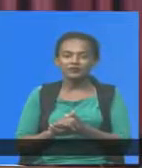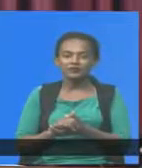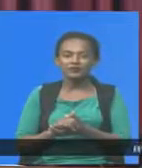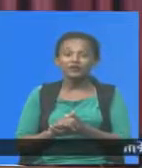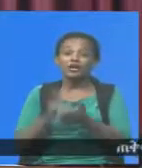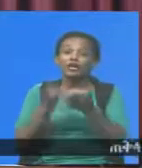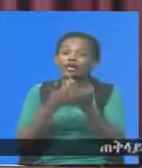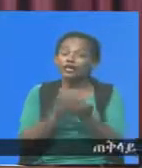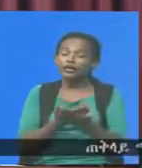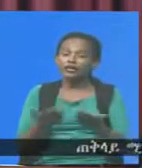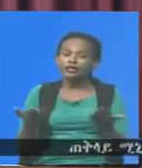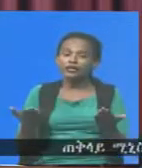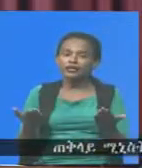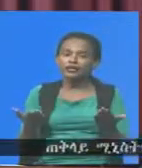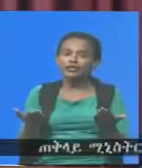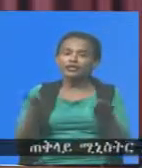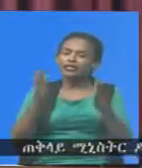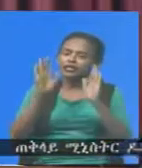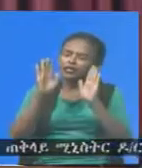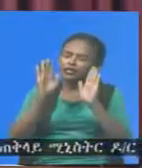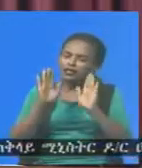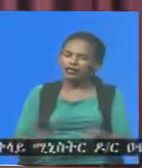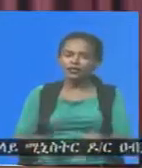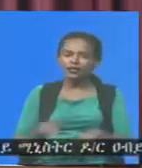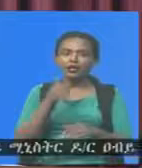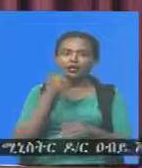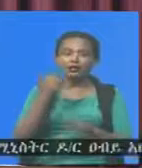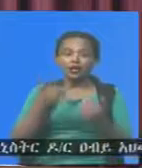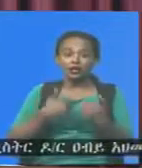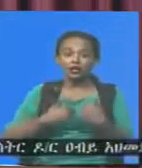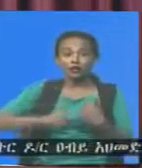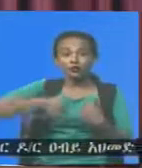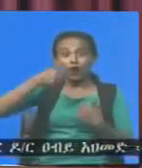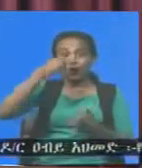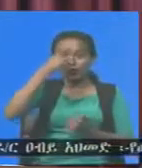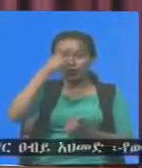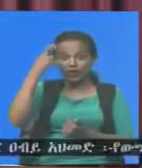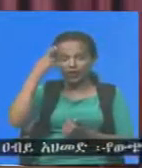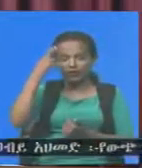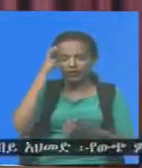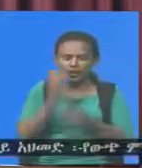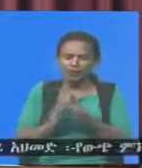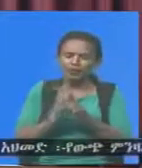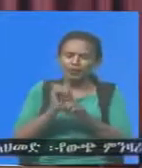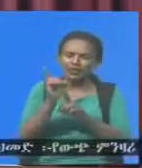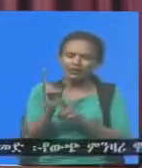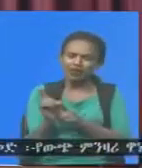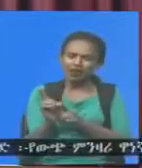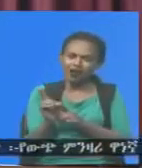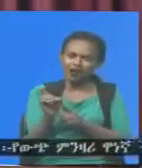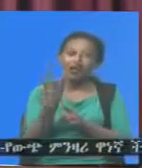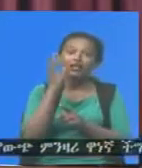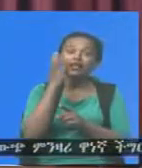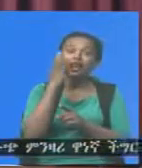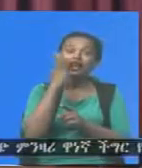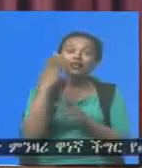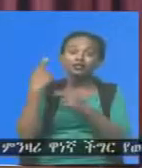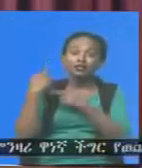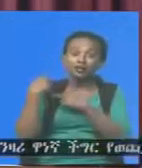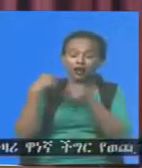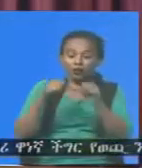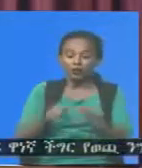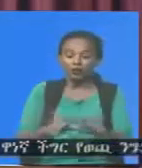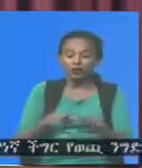ይሄ ነገር ይቅር ይያልን ያለንበት ዋናው ምክንያት በቀጥታ ኢህአደግን ስልጣን ላይ